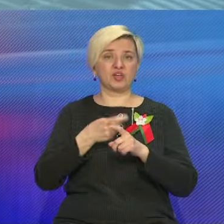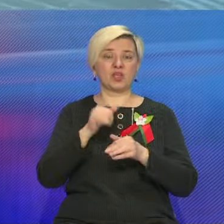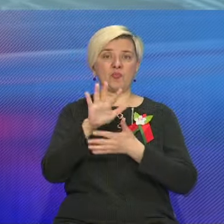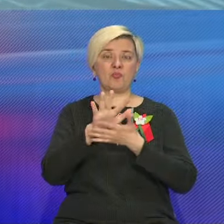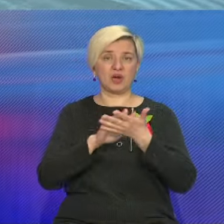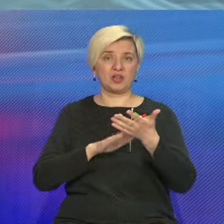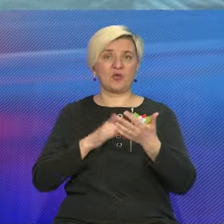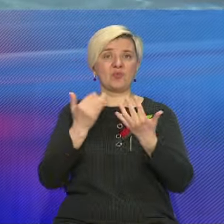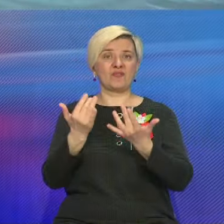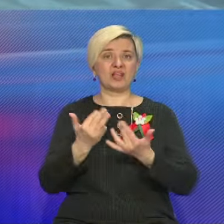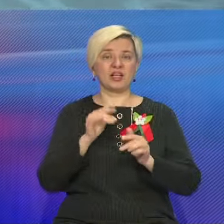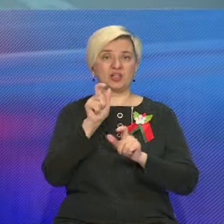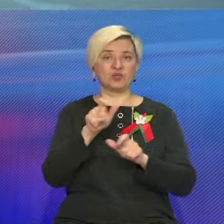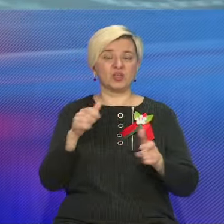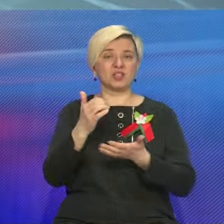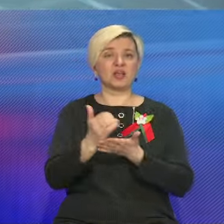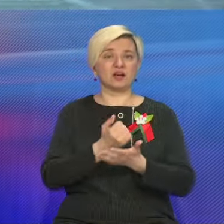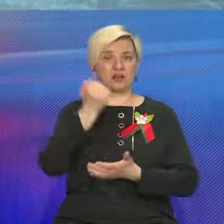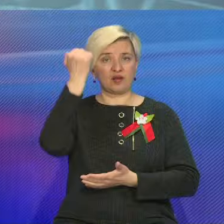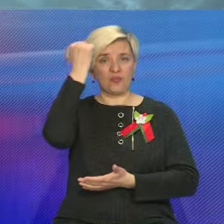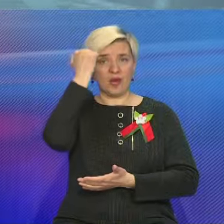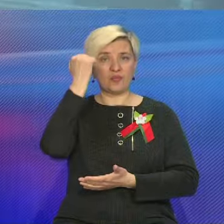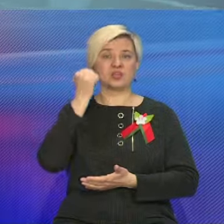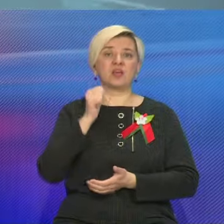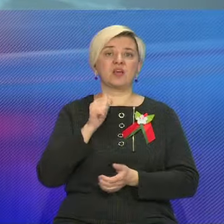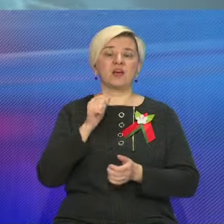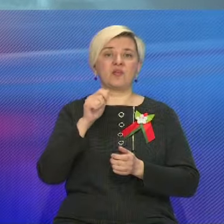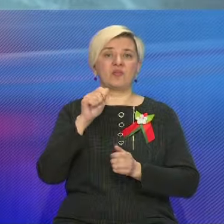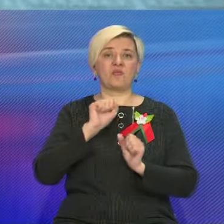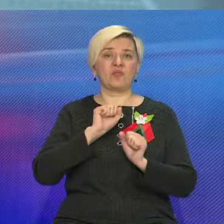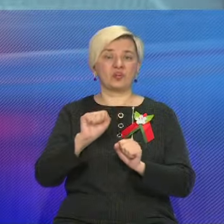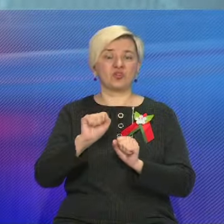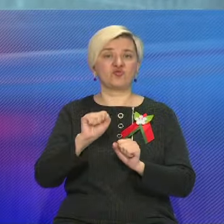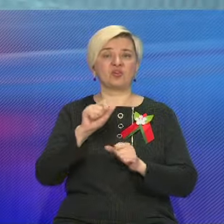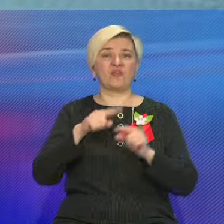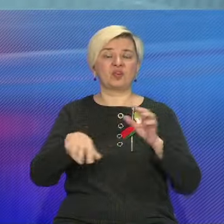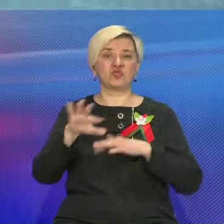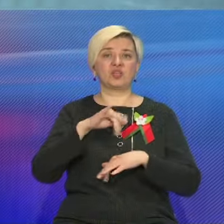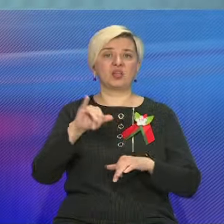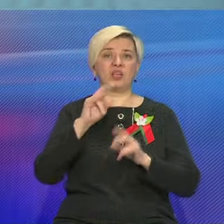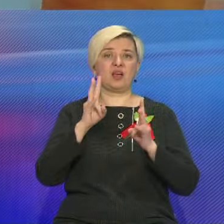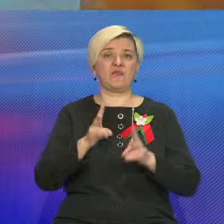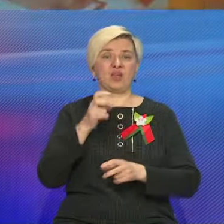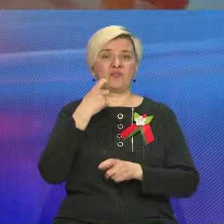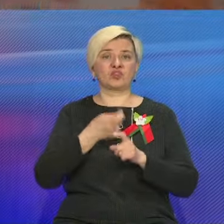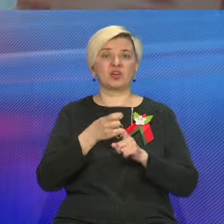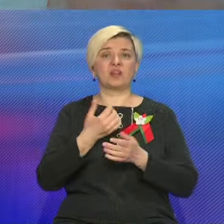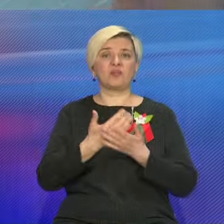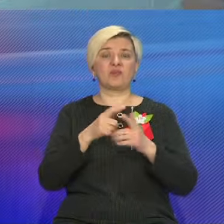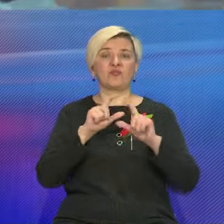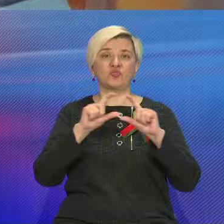пам'яті оборонців Айчини і ахвяр фашистів. Наприклад, у одної з гродянських гімназій вучені разом з педагогами